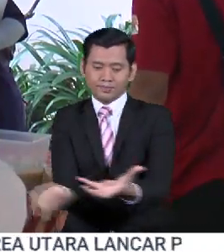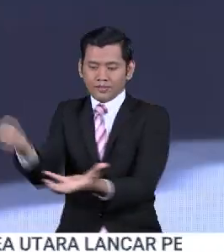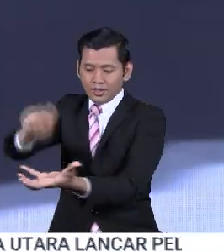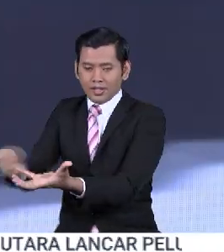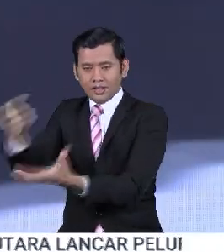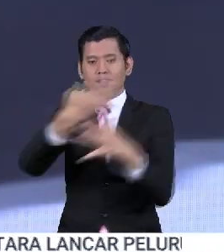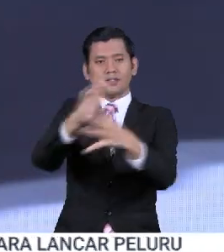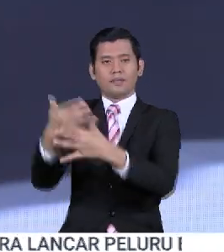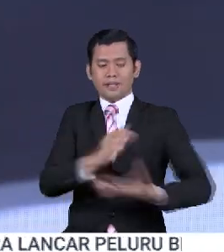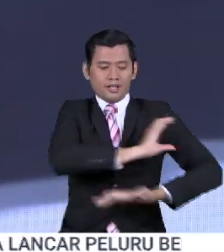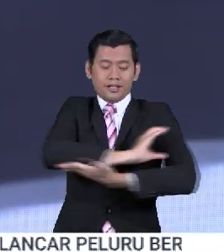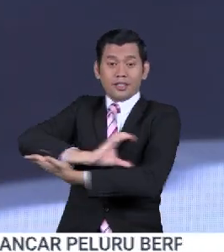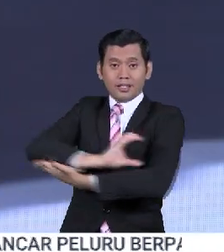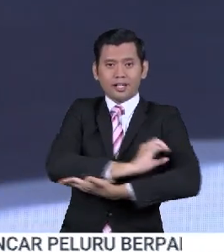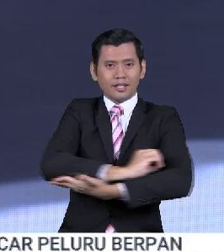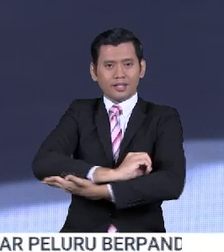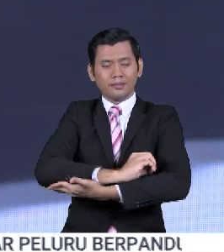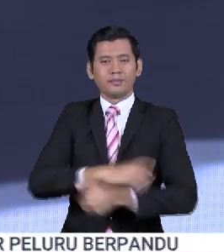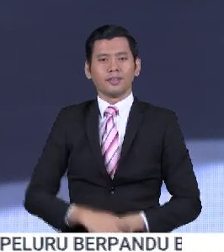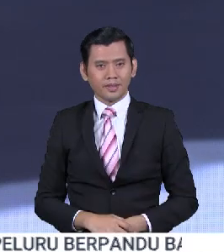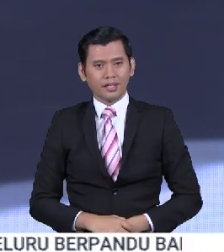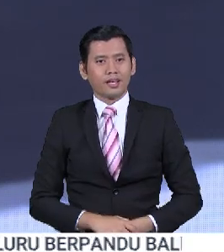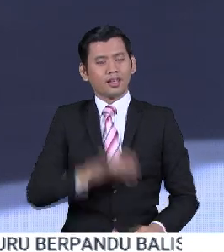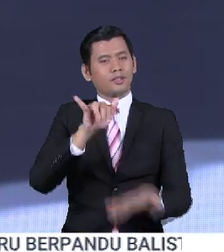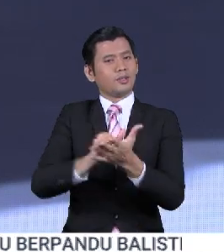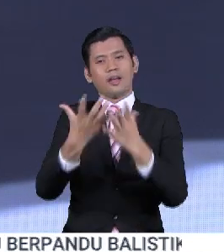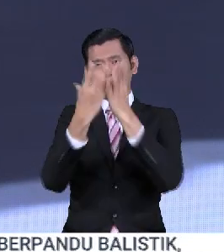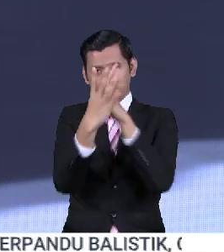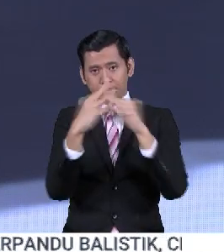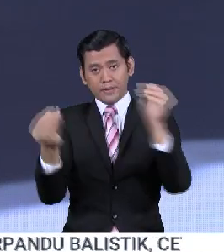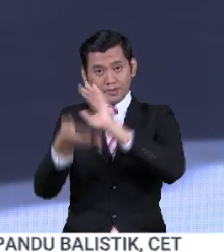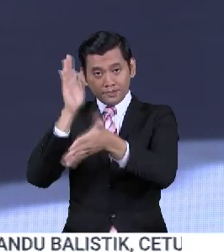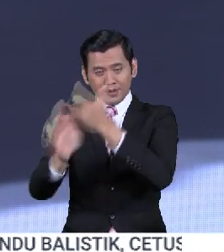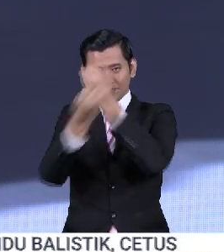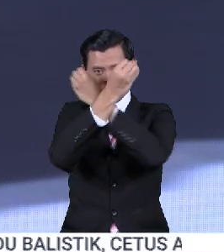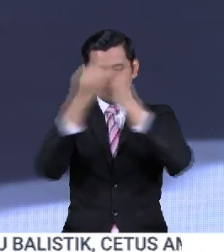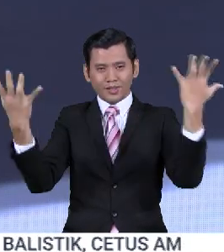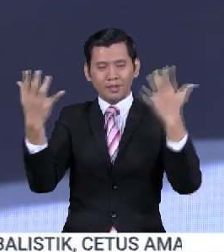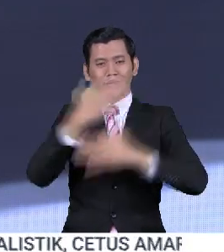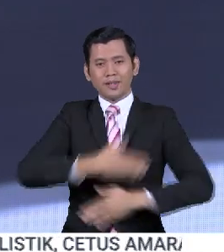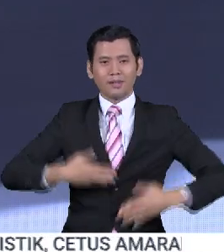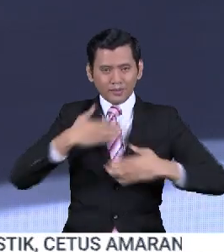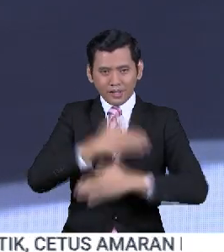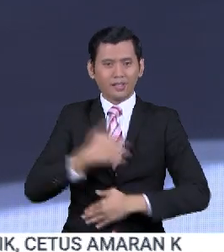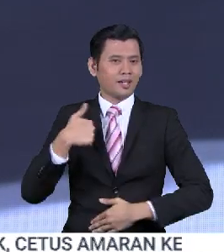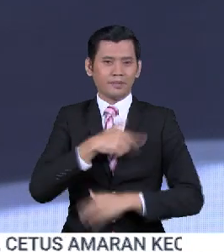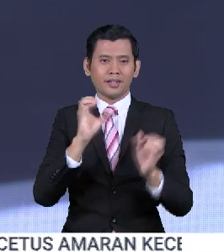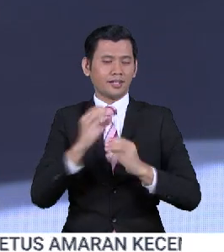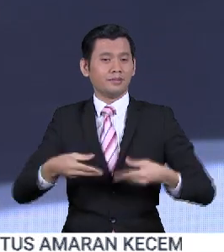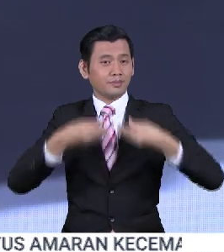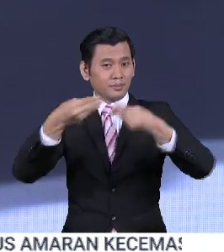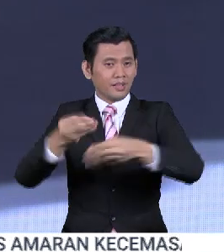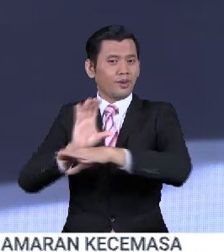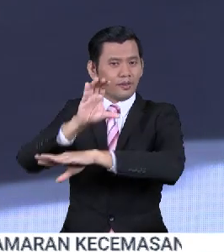biasa. Paparan itu menutup H-Klik hari ini. Informasi hiburan kami sajikan bukan keterlaluan.